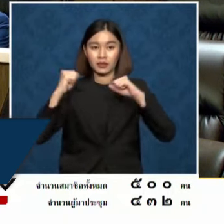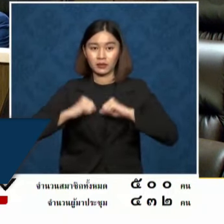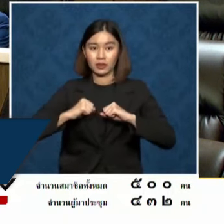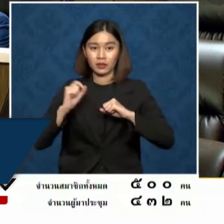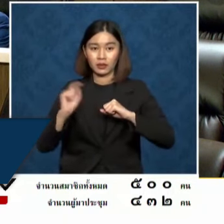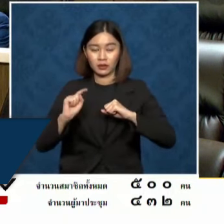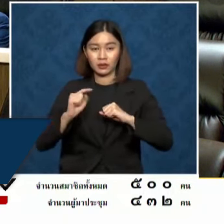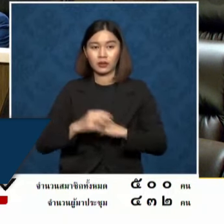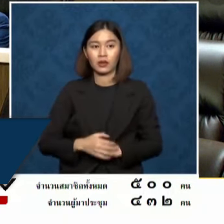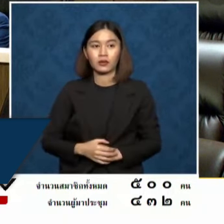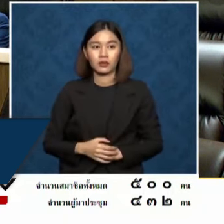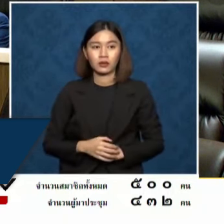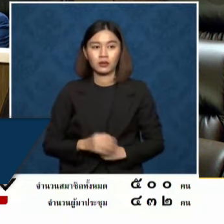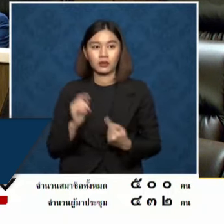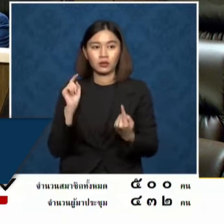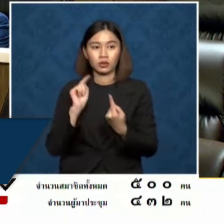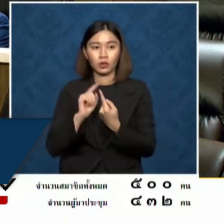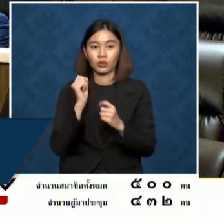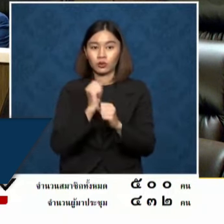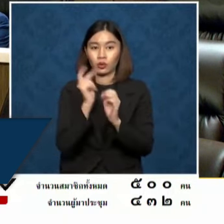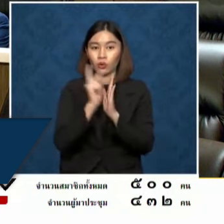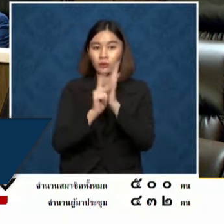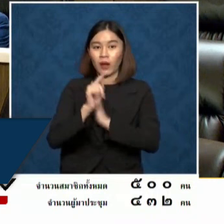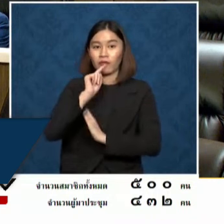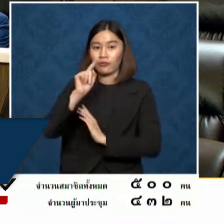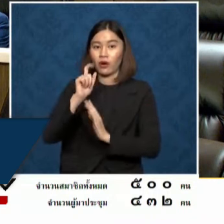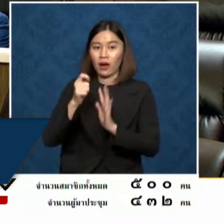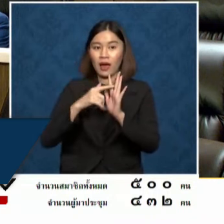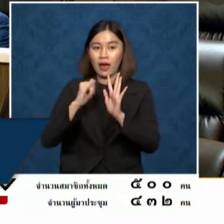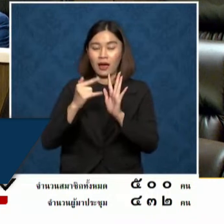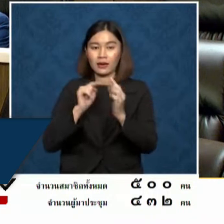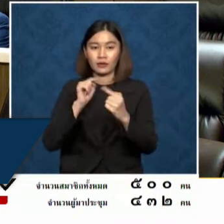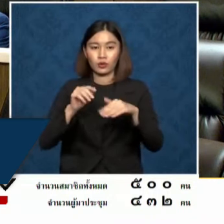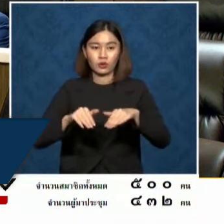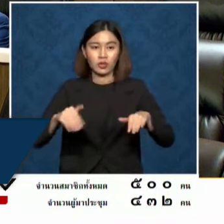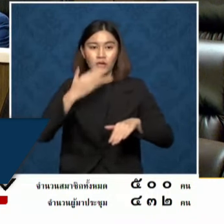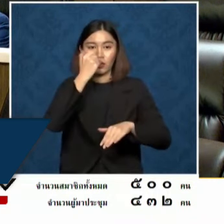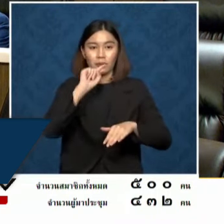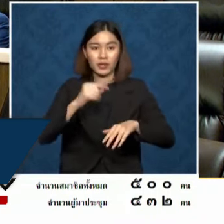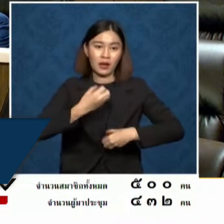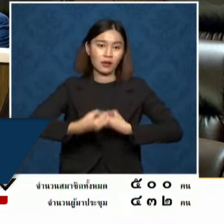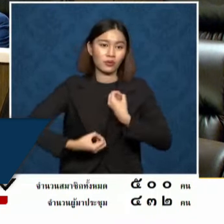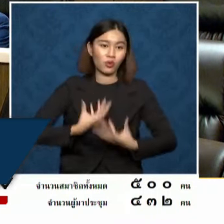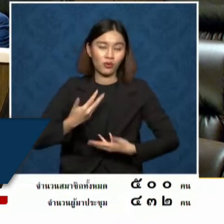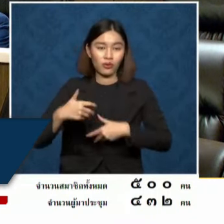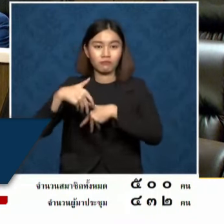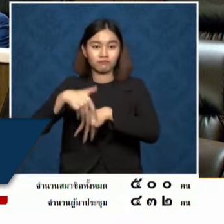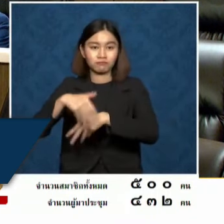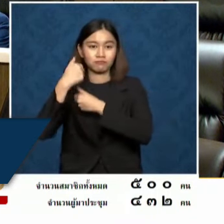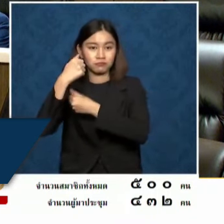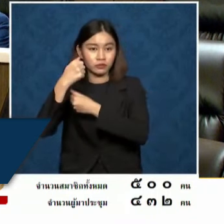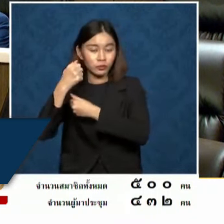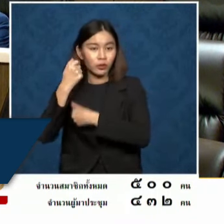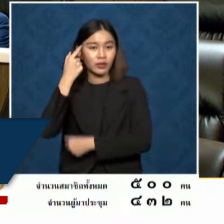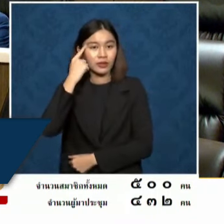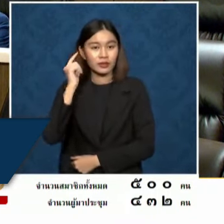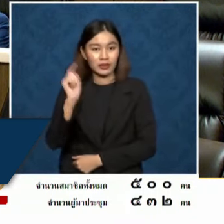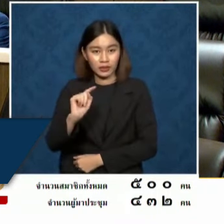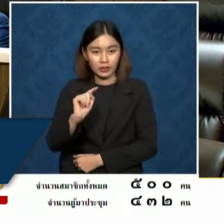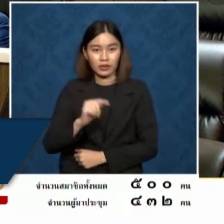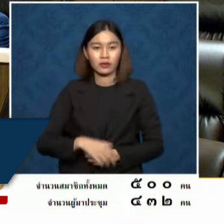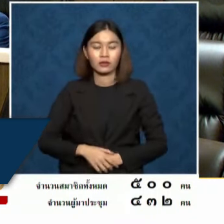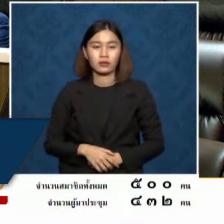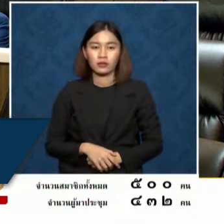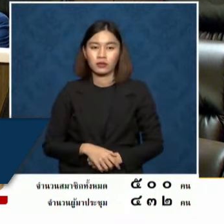ว่าประเด็นการดำเนินคดีอาญากับเด็กเนื่องจากการแสดงออกและการชุมนุมเห็นว่า